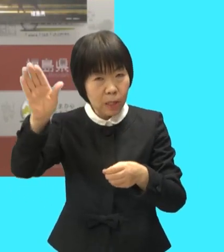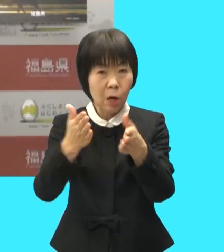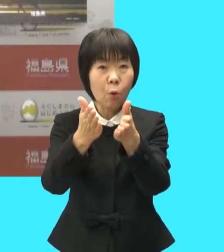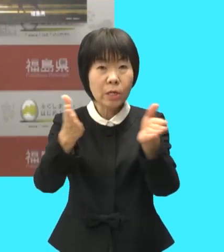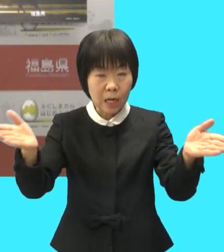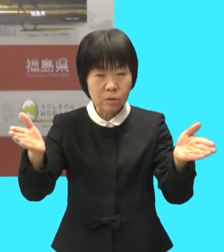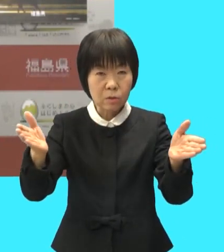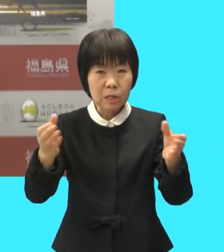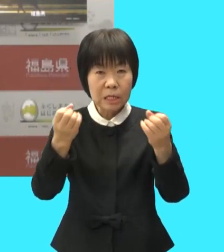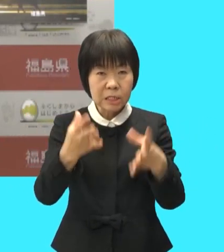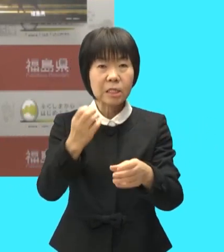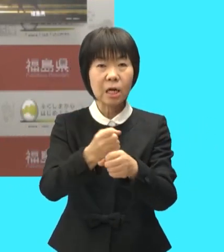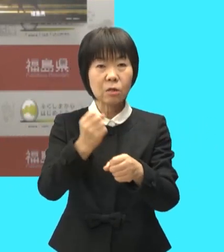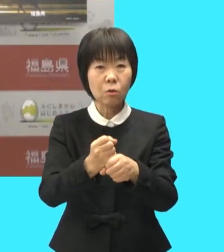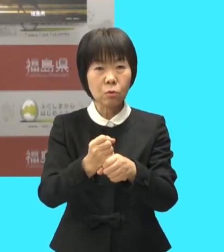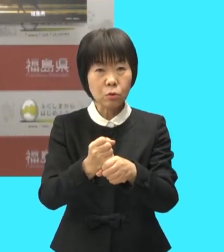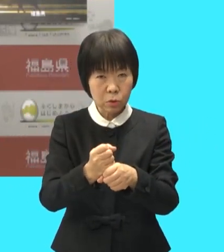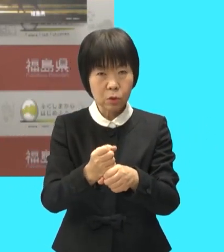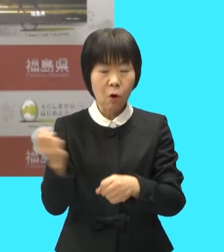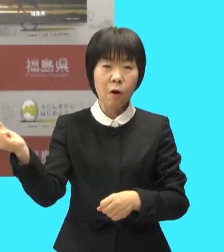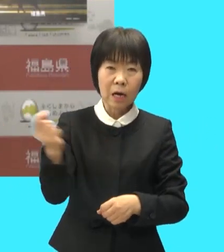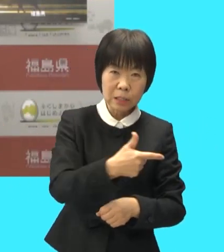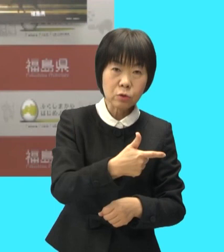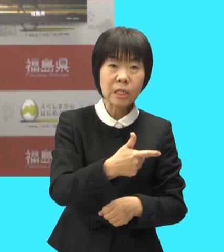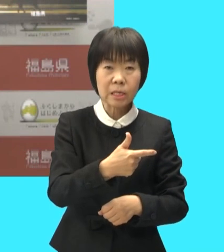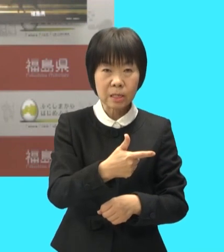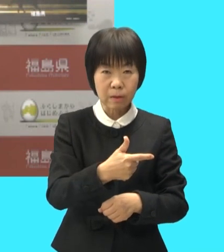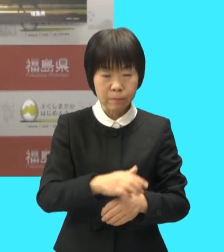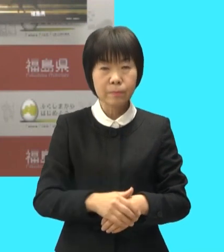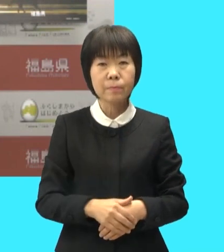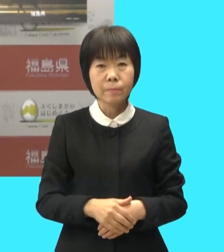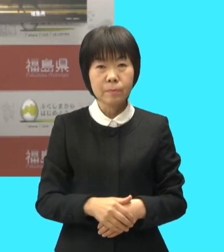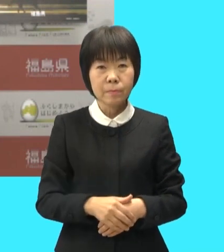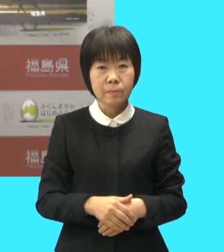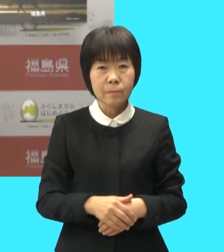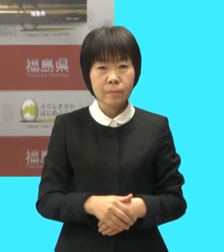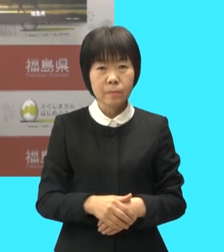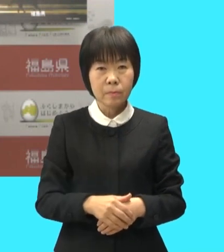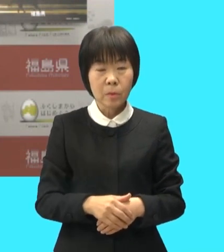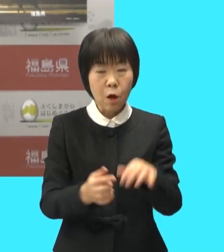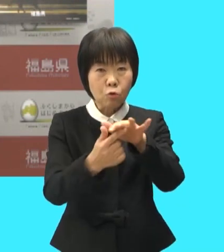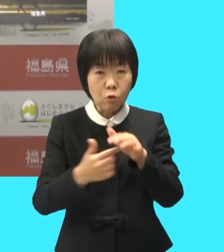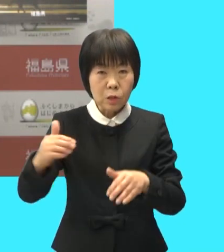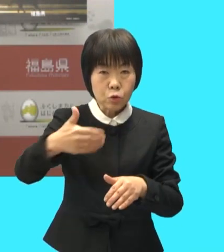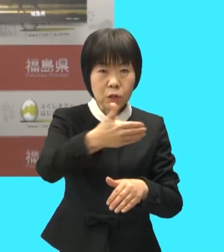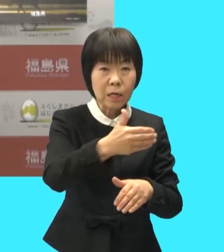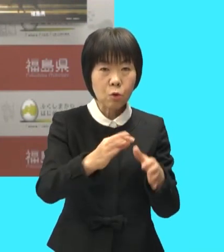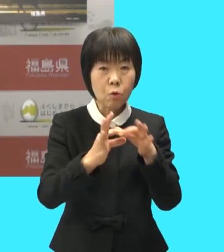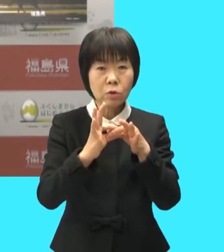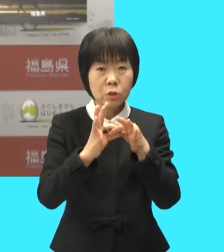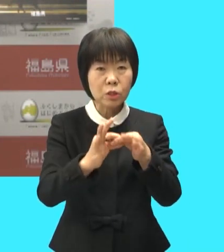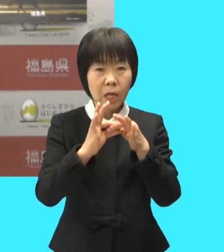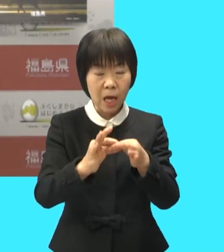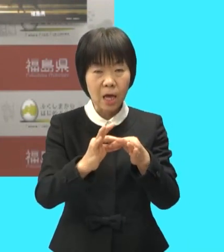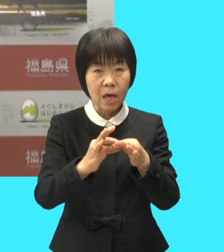開く新産業の創出を加速させてまいります。農林水産業につきまし